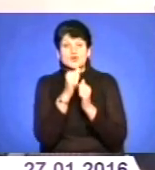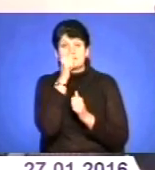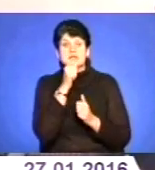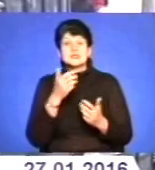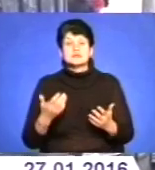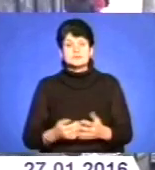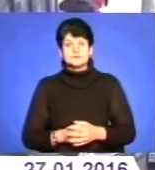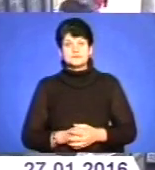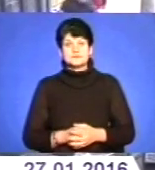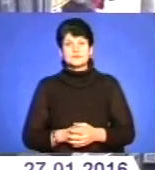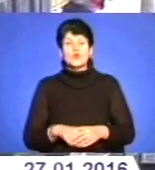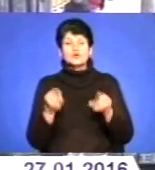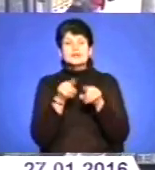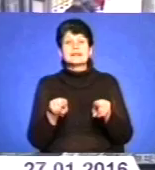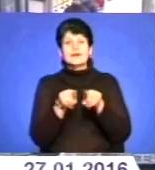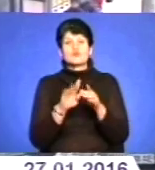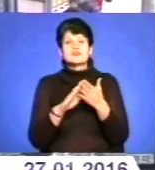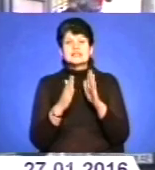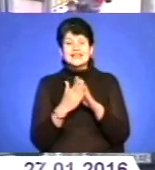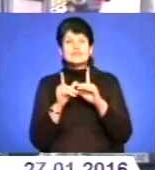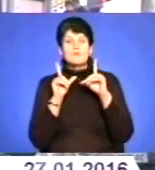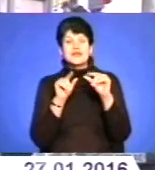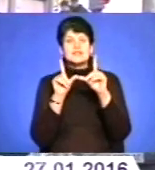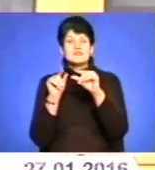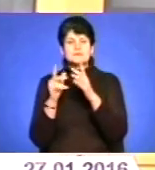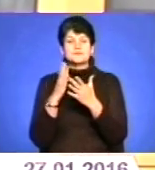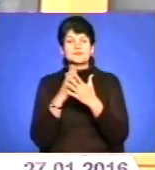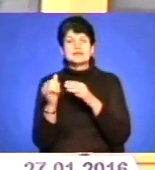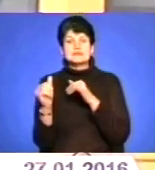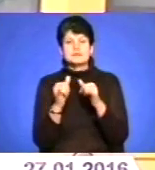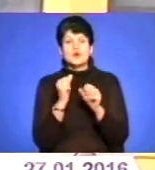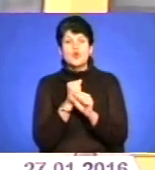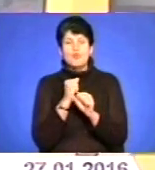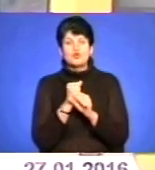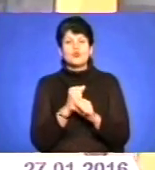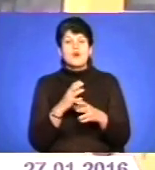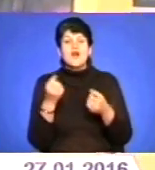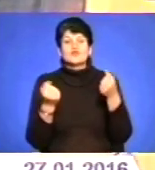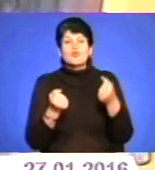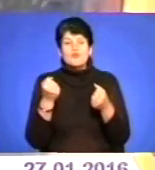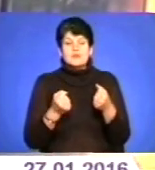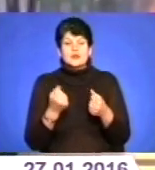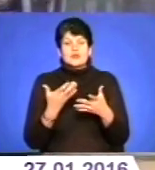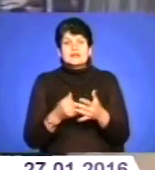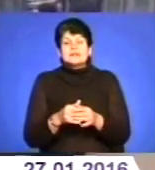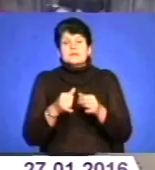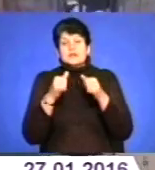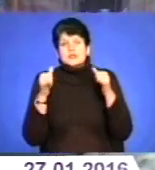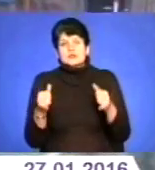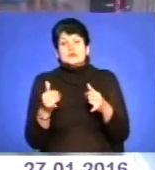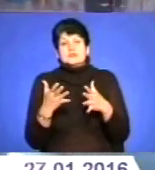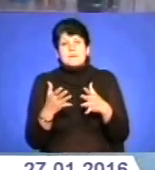1,5 мільйона. Схожа ситуація і у перевізників, які забезпечують роботу автомобільного транспорту. Подорожчало пальне і